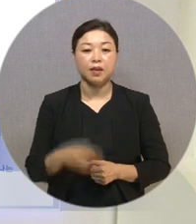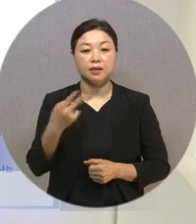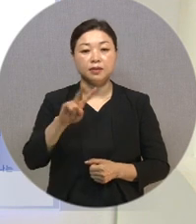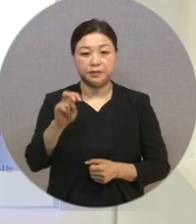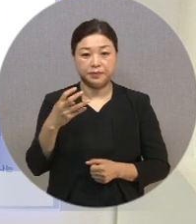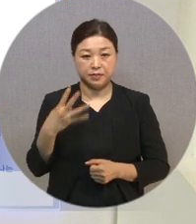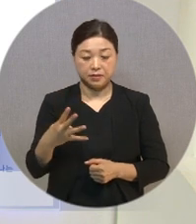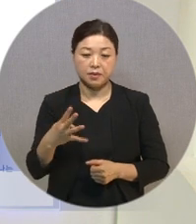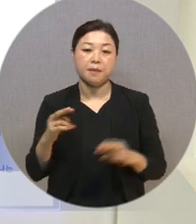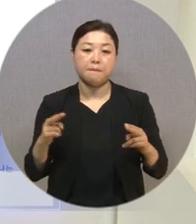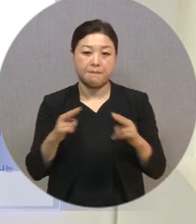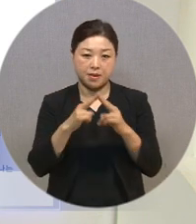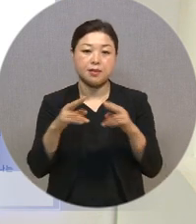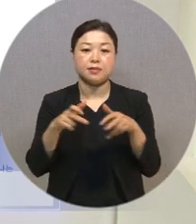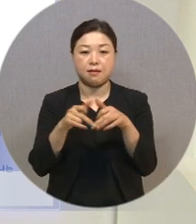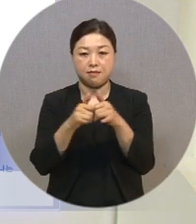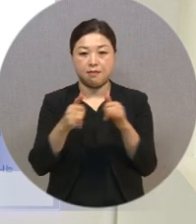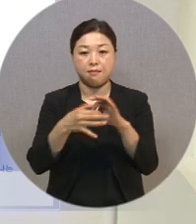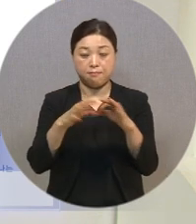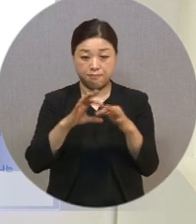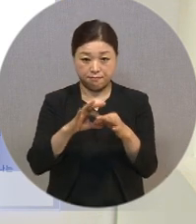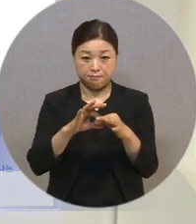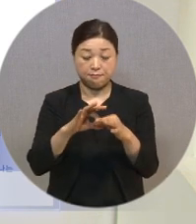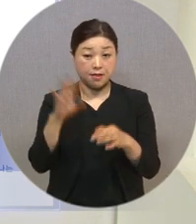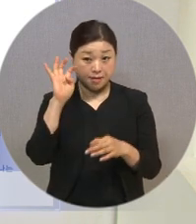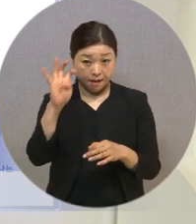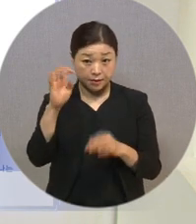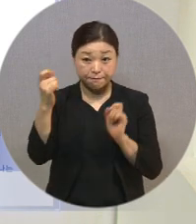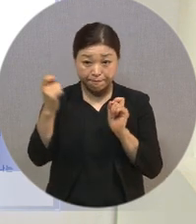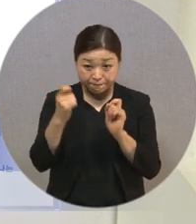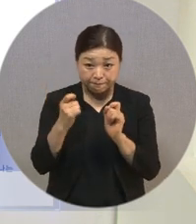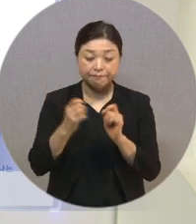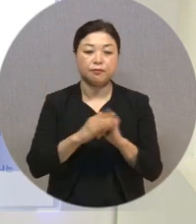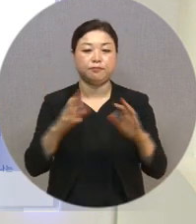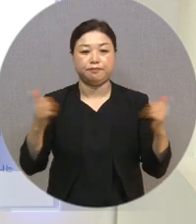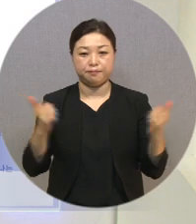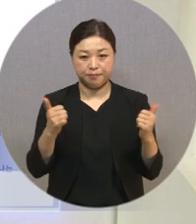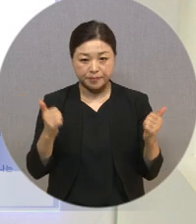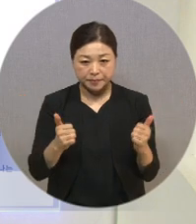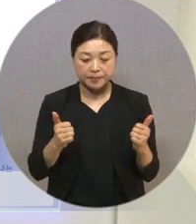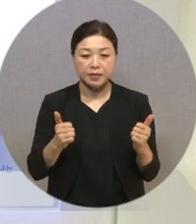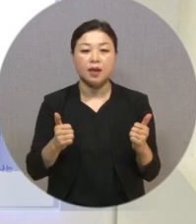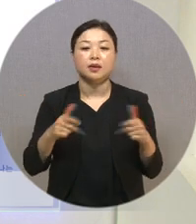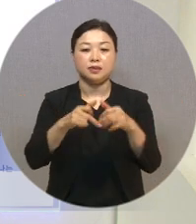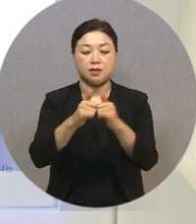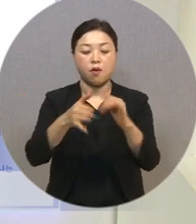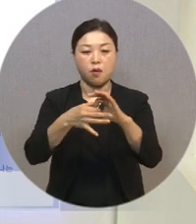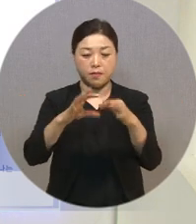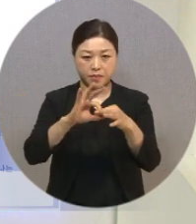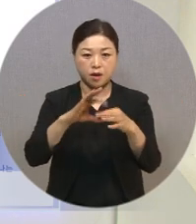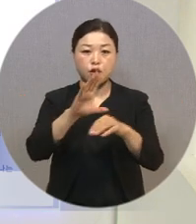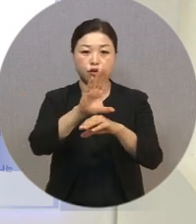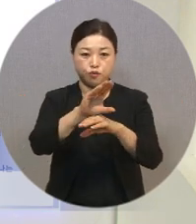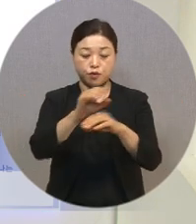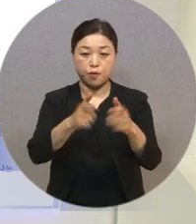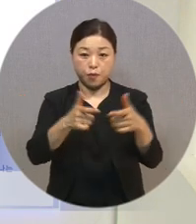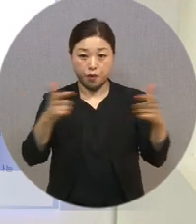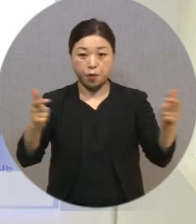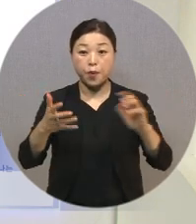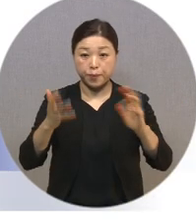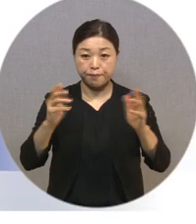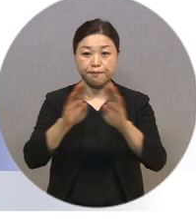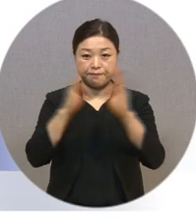2024 파리 패럴림픽 대회를 40여일 앞두고 국회에서 패럴림픽 중계 확대를 위한 세미나가